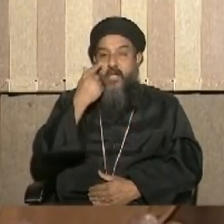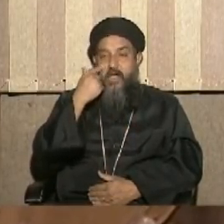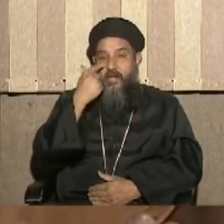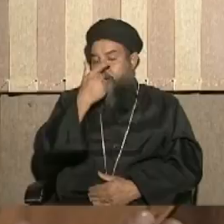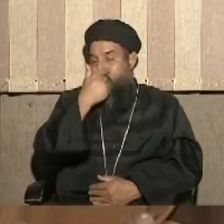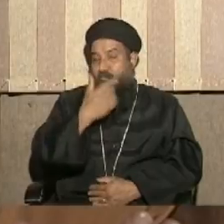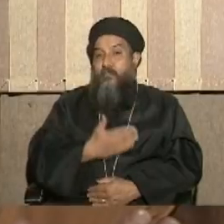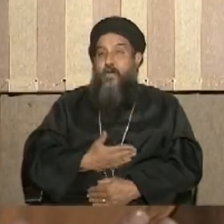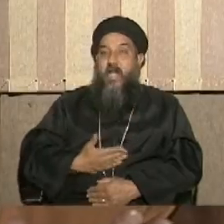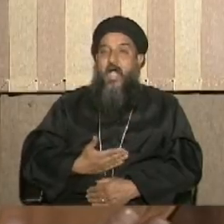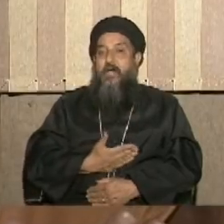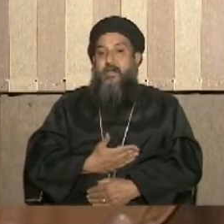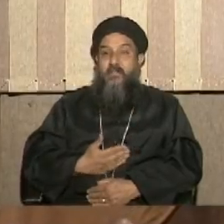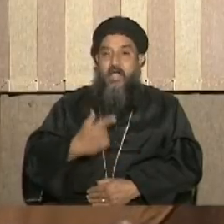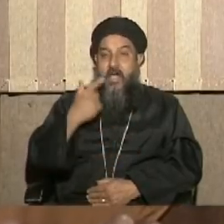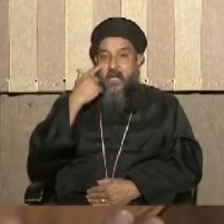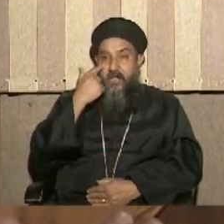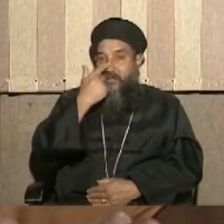وحشوني قوي،